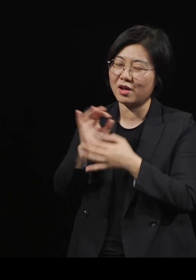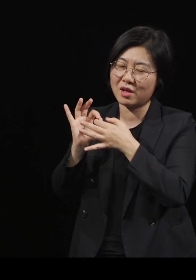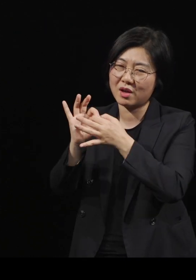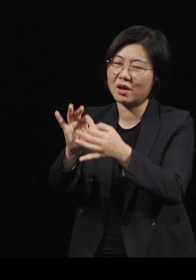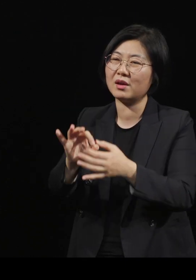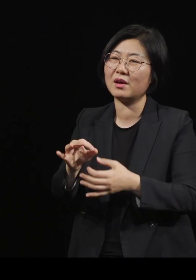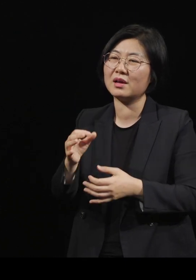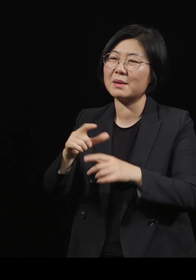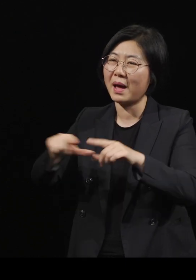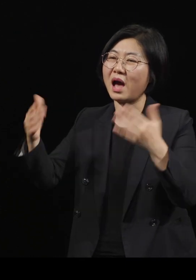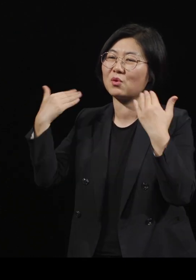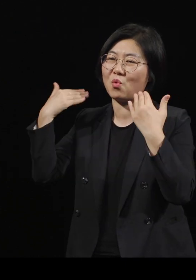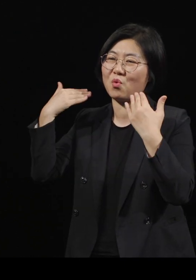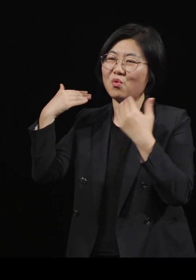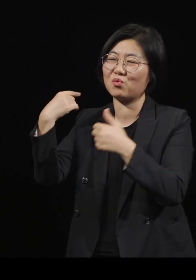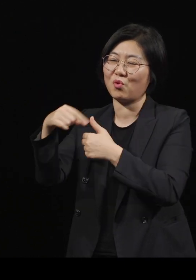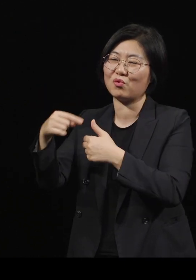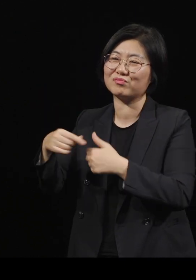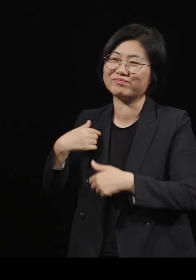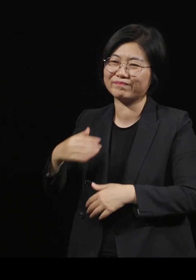학교에서 교육받도록 하셨습니다.